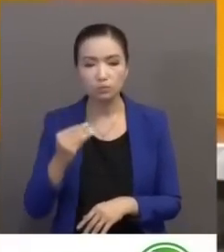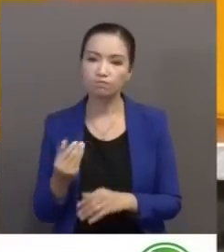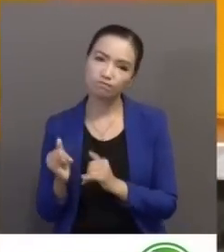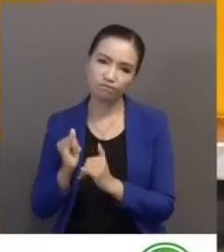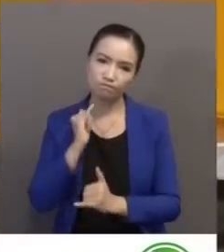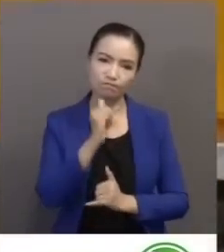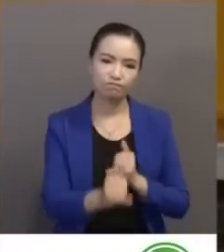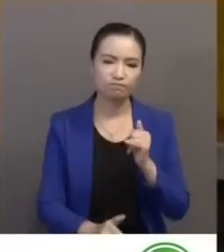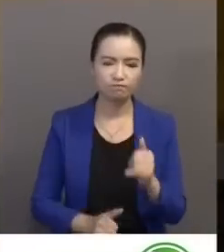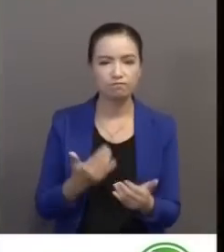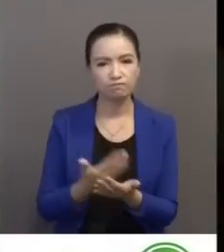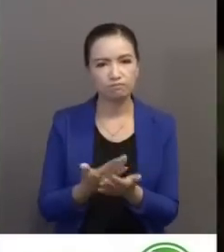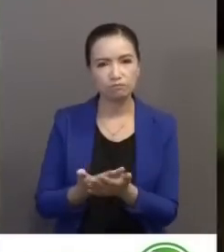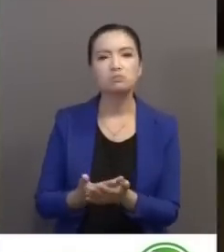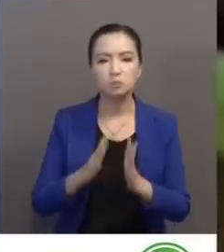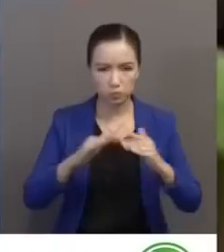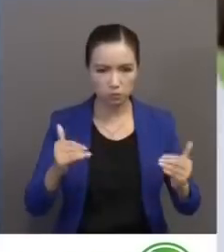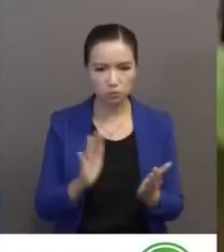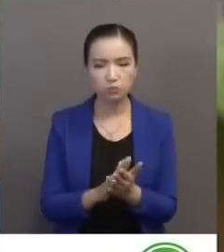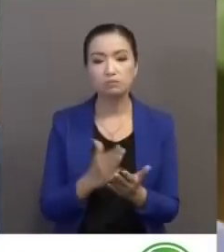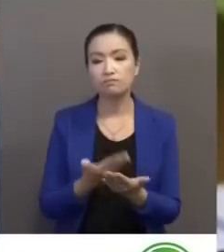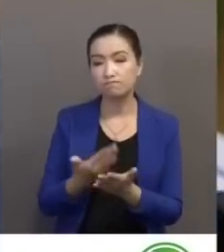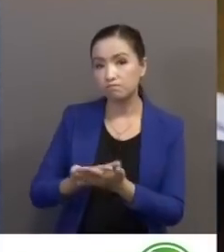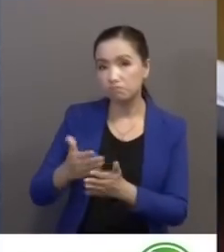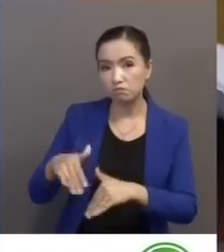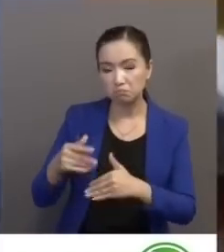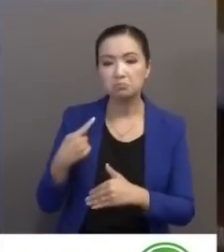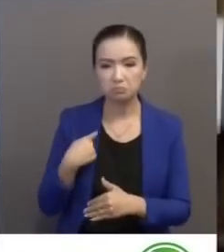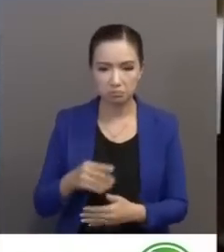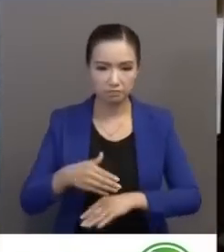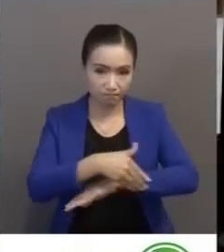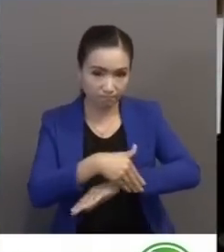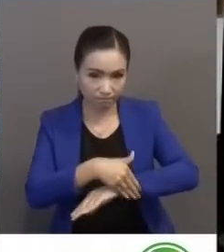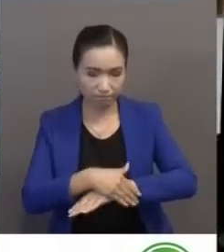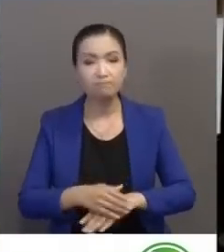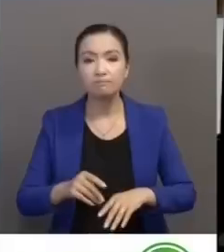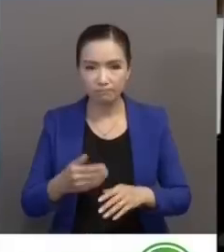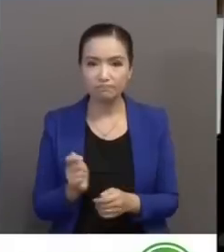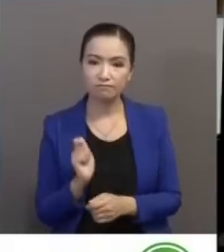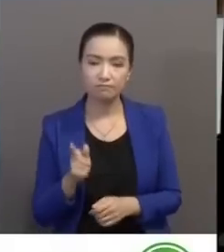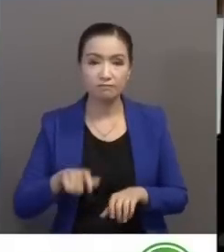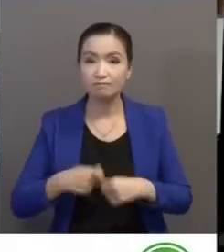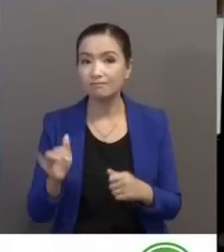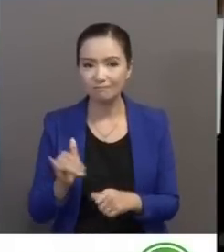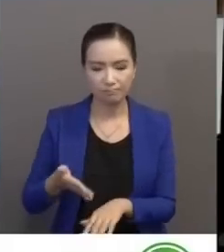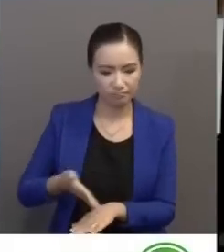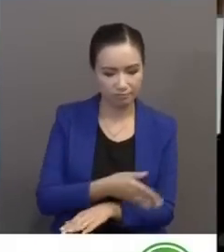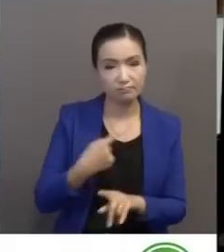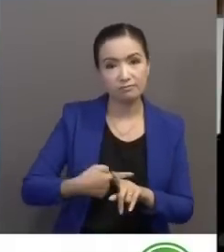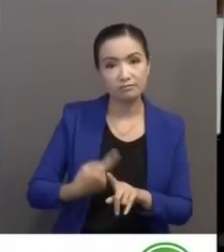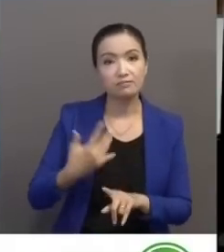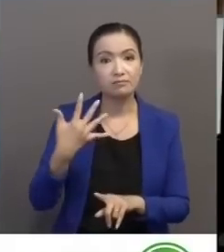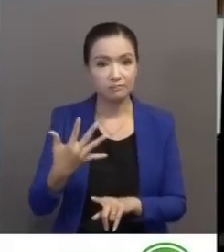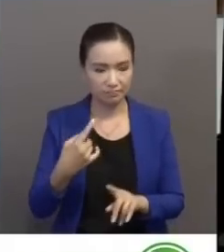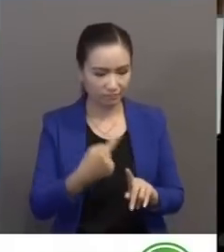ได้เข้าวัดอย่างมหาศาลหากดูจากบัญชีรายรับที่ยังไม่หักค่าใช้จ่ายช่วง5เดือนที่ผ่านมาตั้ง